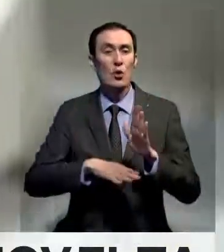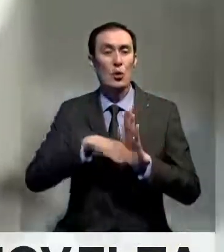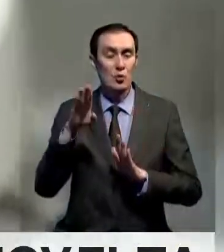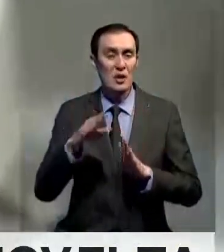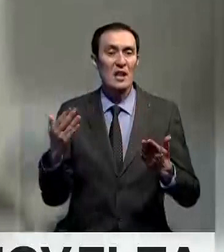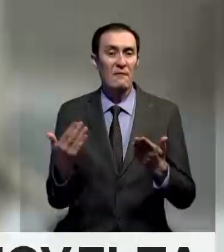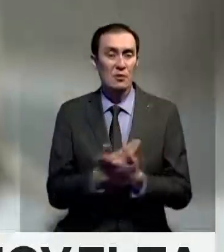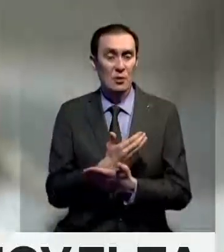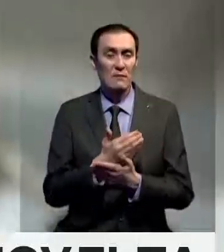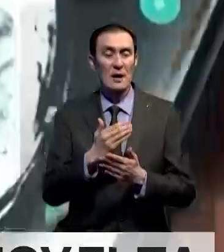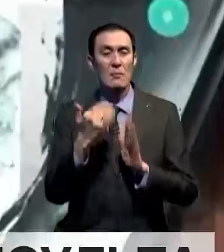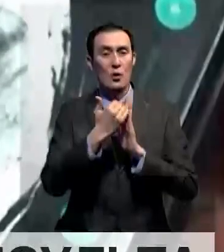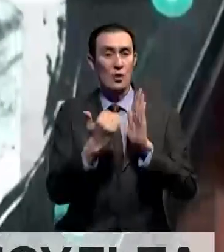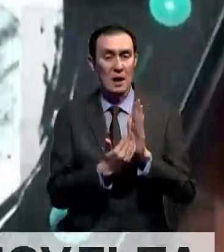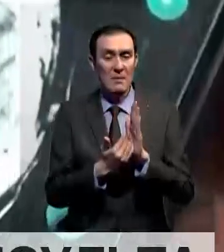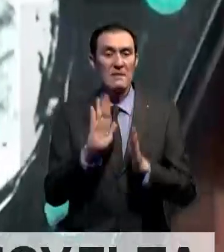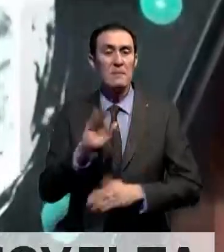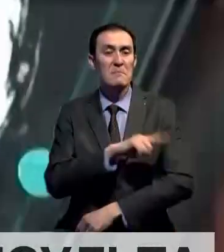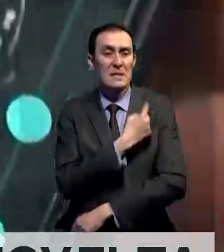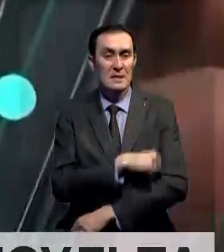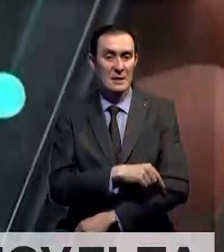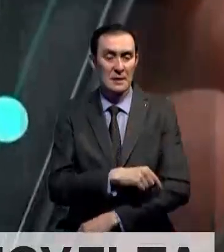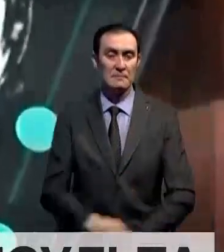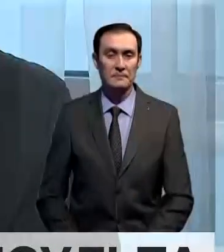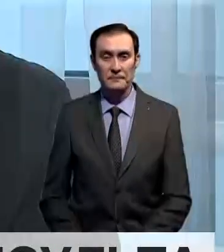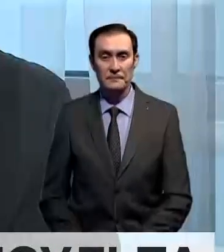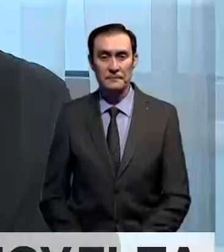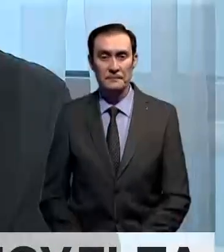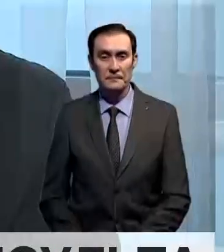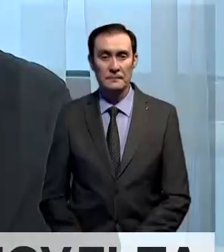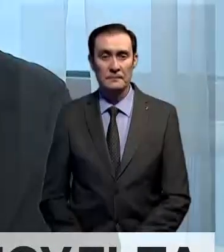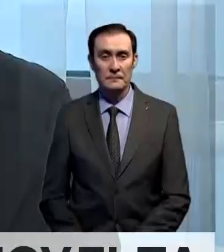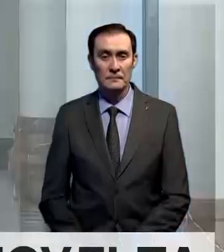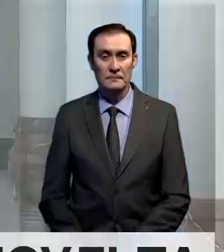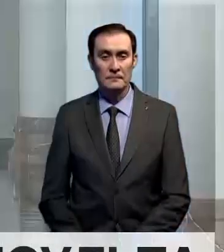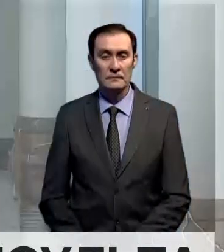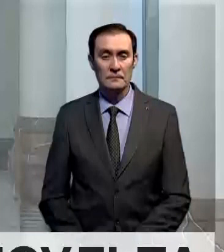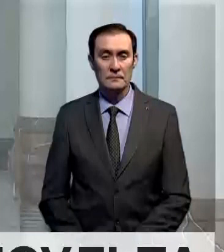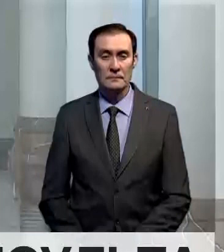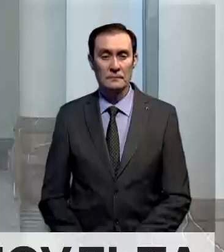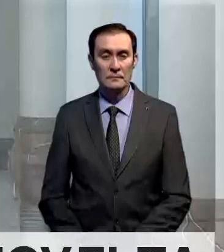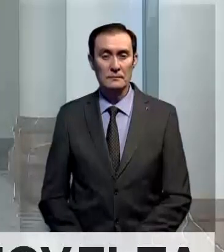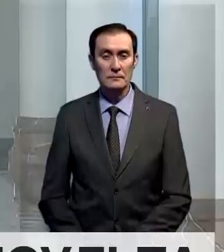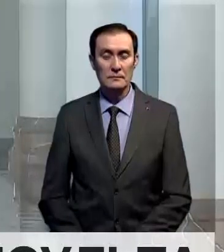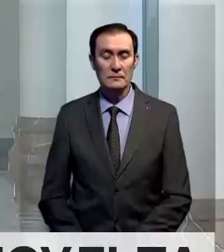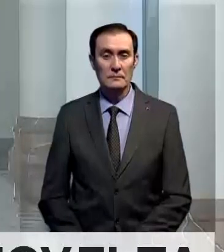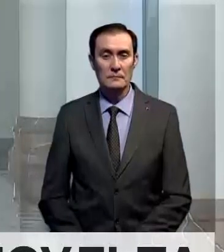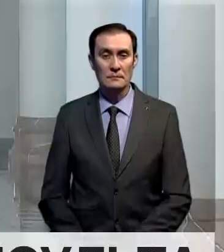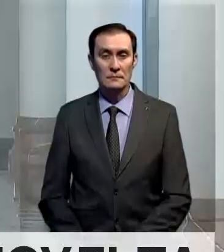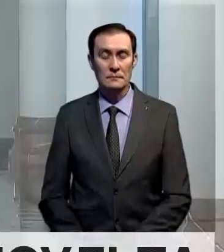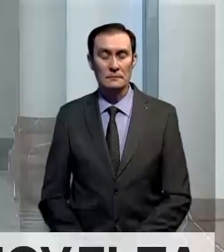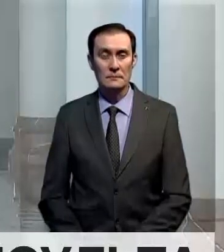лучшего инновационного предложения в медицине. Сания Кубжасарова, Мурат Арипханов, Рыстанбек Оспанов, Хабар